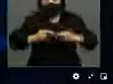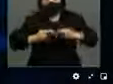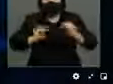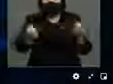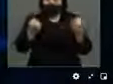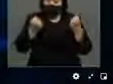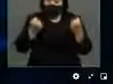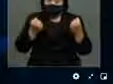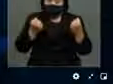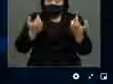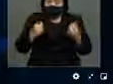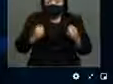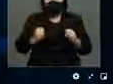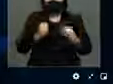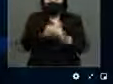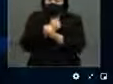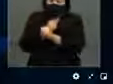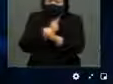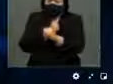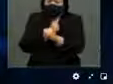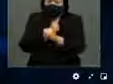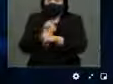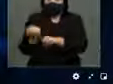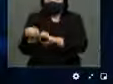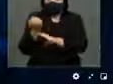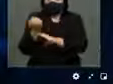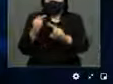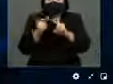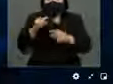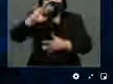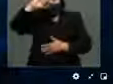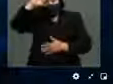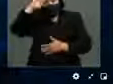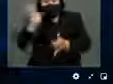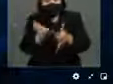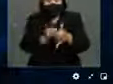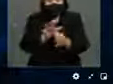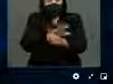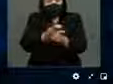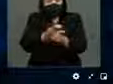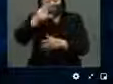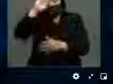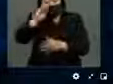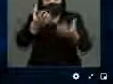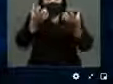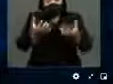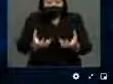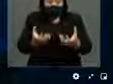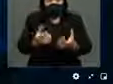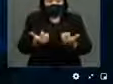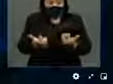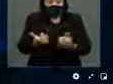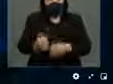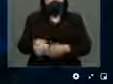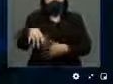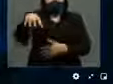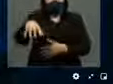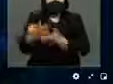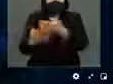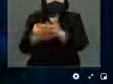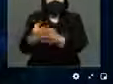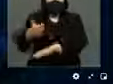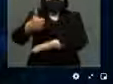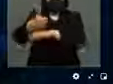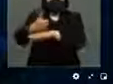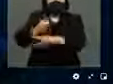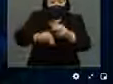ขอให้ดูแลให้ดียิ่งขึ้นส่วนคนที่มีภาวะที่มีอาการหนักขึ้นอะไรอย่างไรนั้นก็ทางเรือนจำจะดูแลท่านอย่างดี